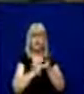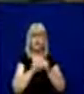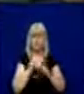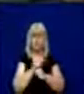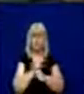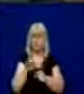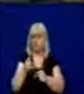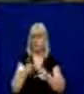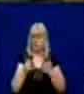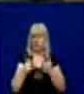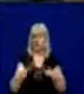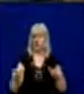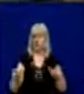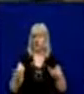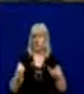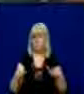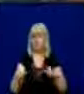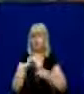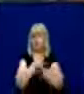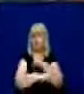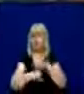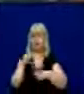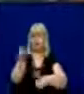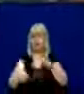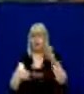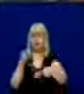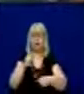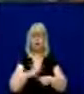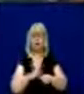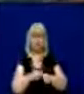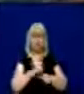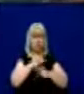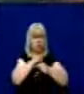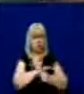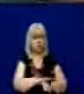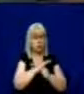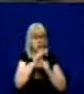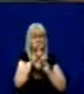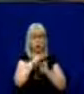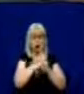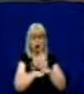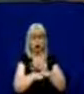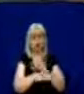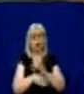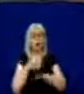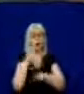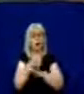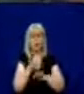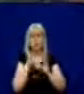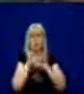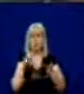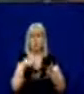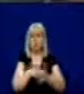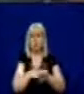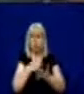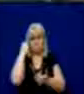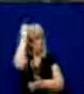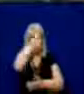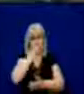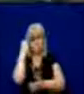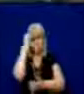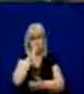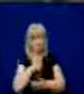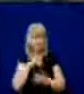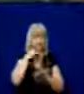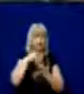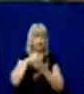kë u alejoj hyrën atyre studentve duke e shkejtë ligjim që të hynë ata pa viza në Kosovë në rajonin